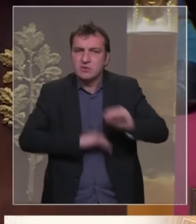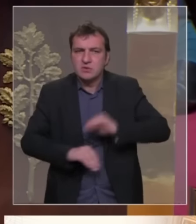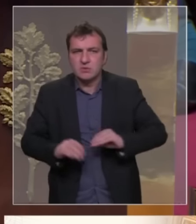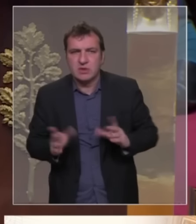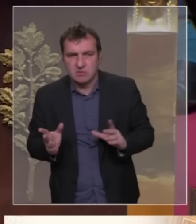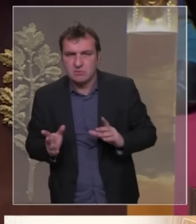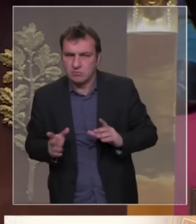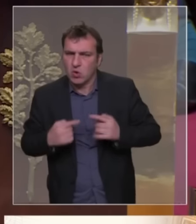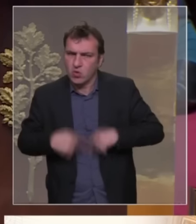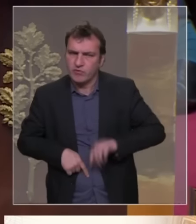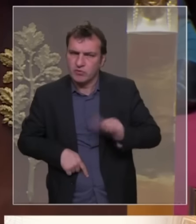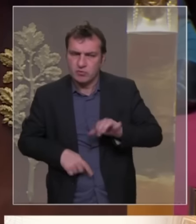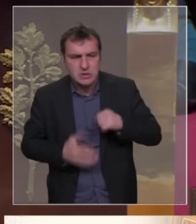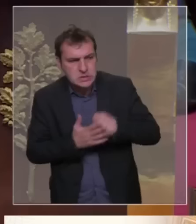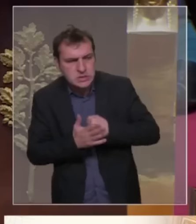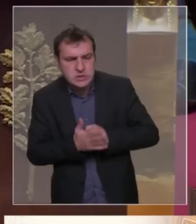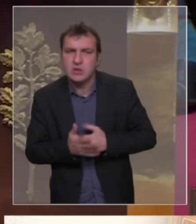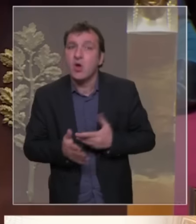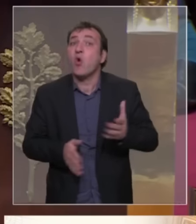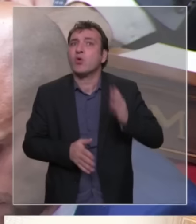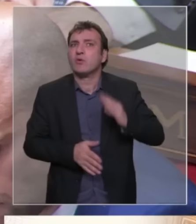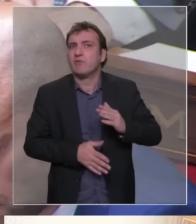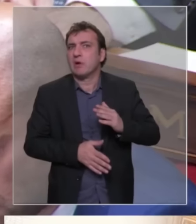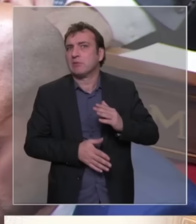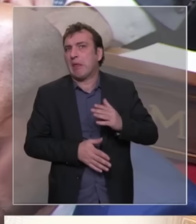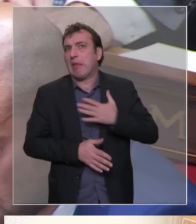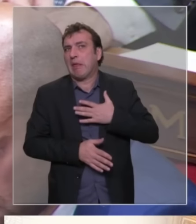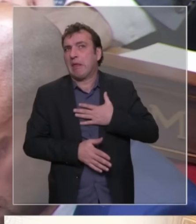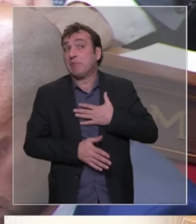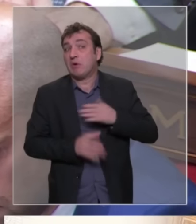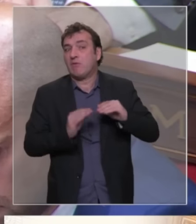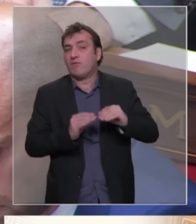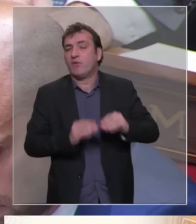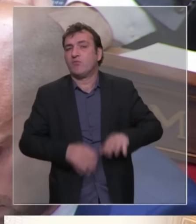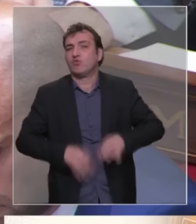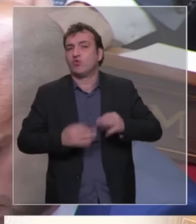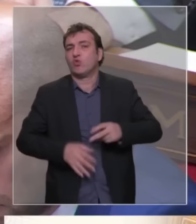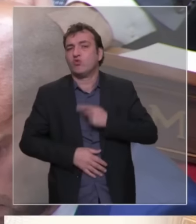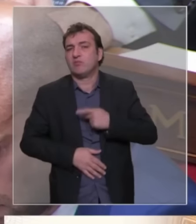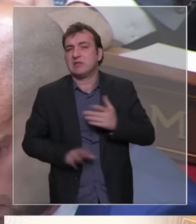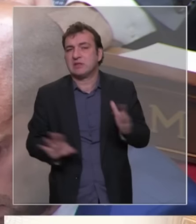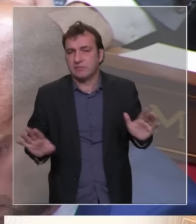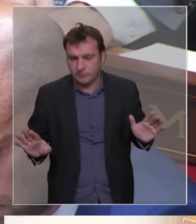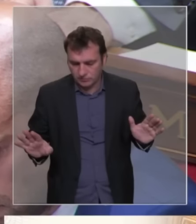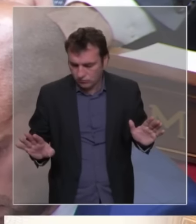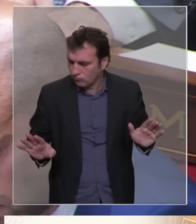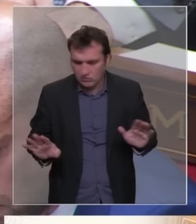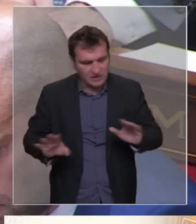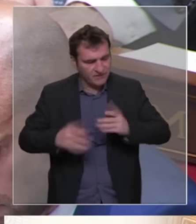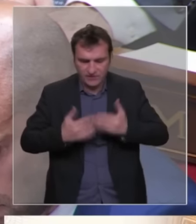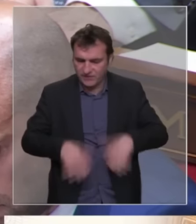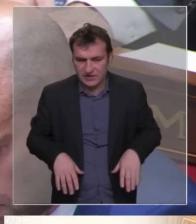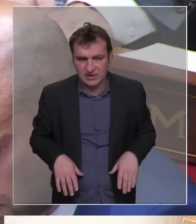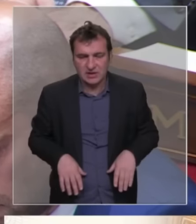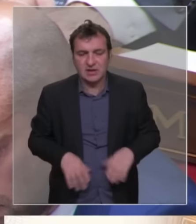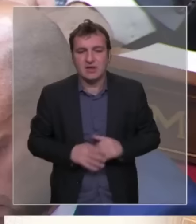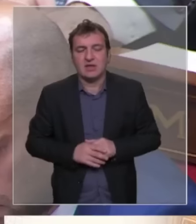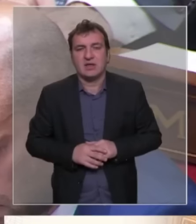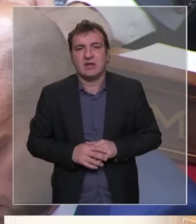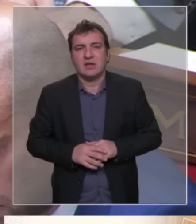crainte de former trop de médecins. Nous allons amplifier l'effort engagé. Je sais, mesdames et messieurs les députés,